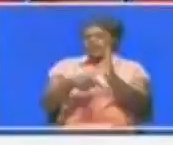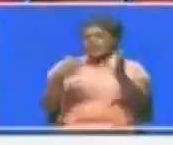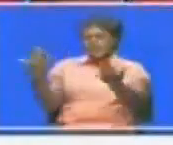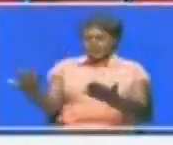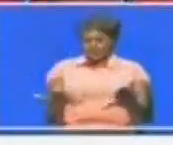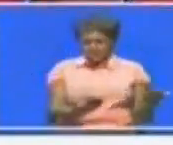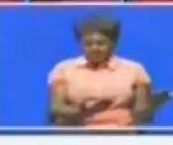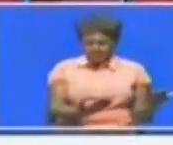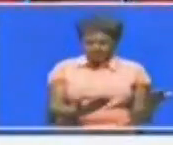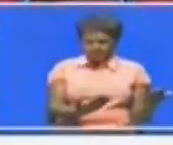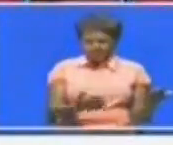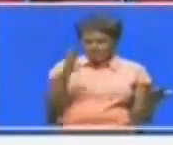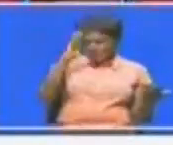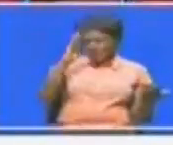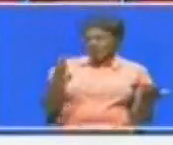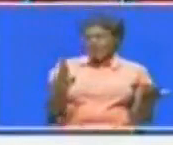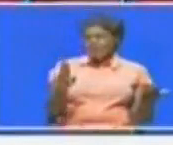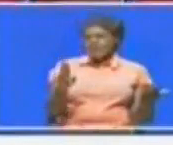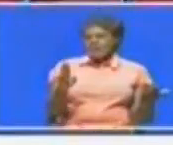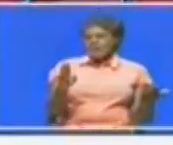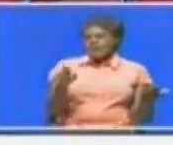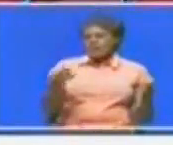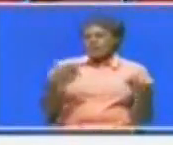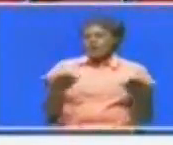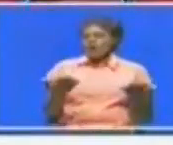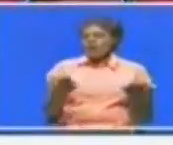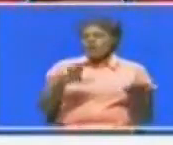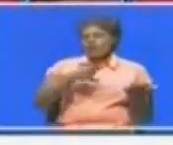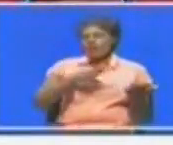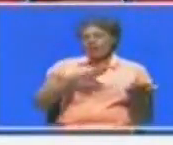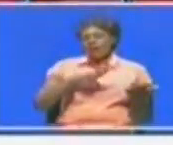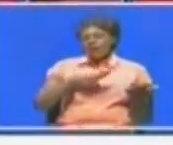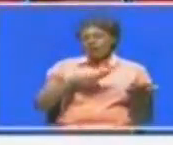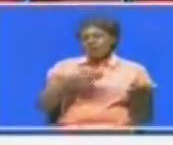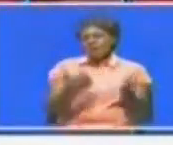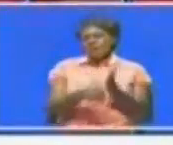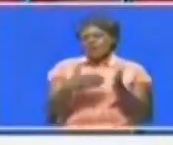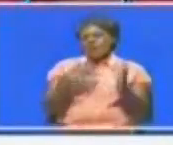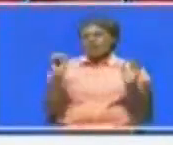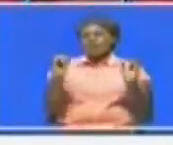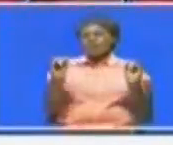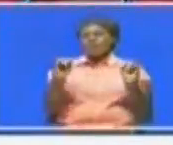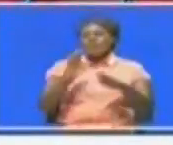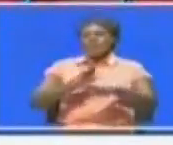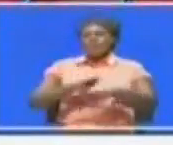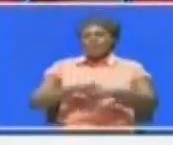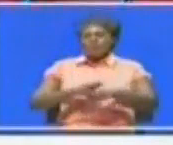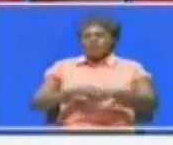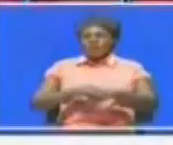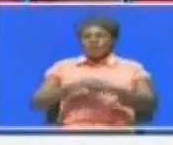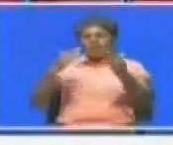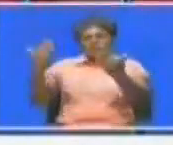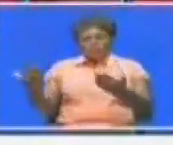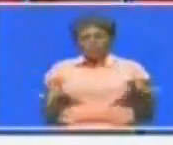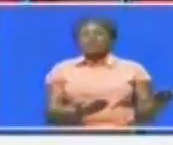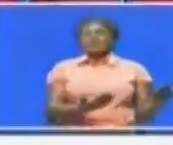sana. Asante. Shikamo. Marahaba, nashukuru. Umeshindaje? Alhamdulillah, sina neno. Juma nimekuaje? Nzuri kabisa. Karibu